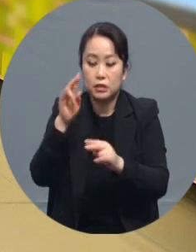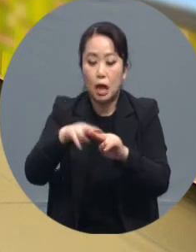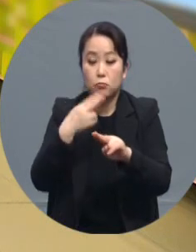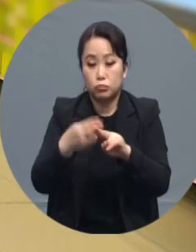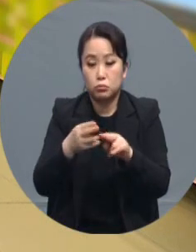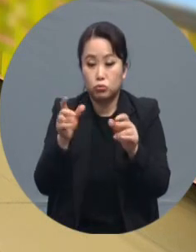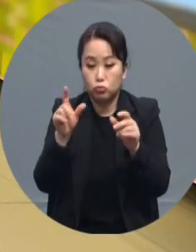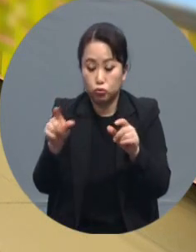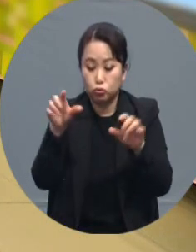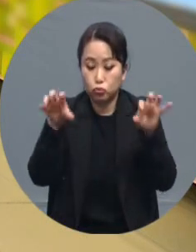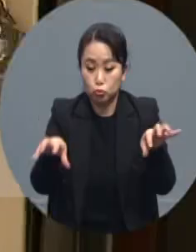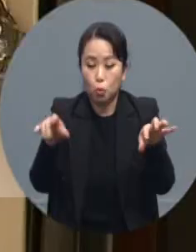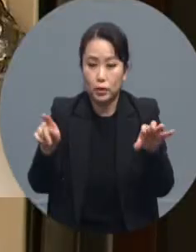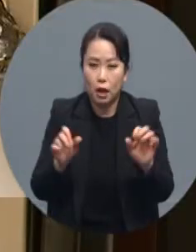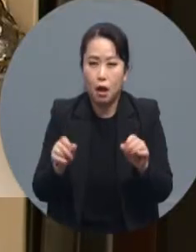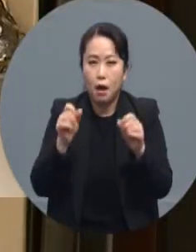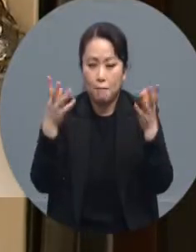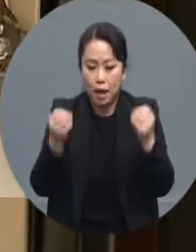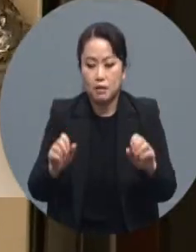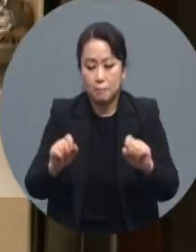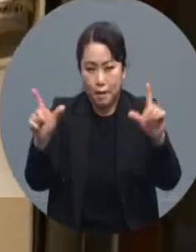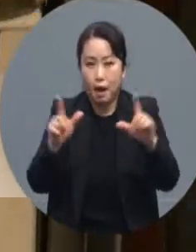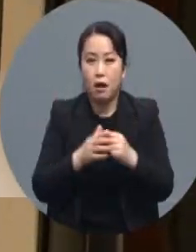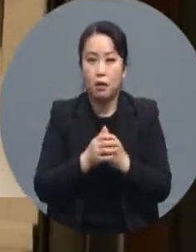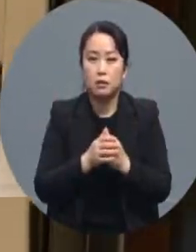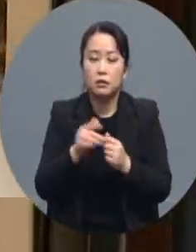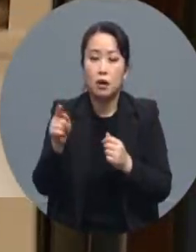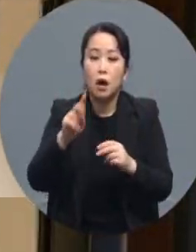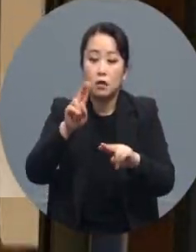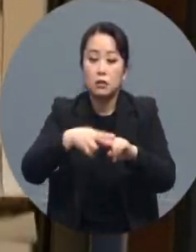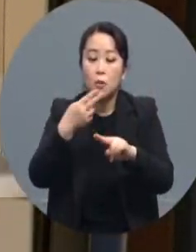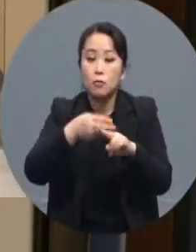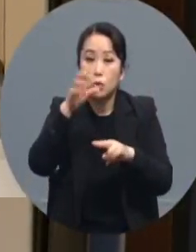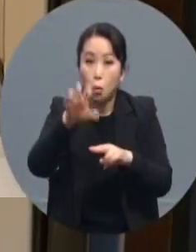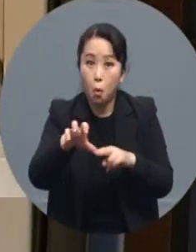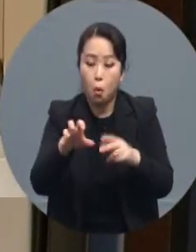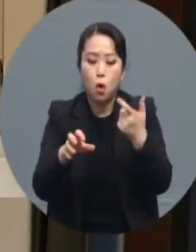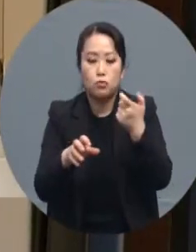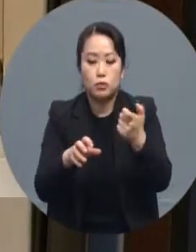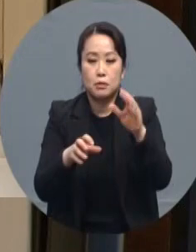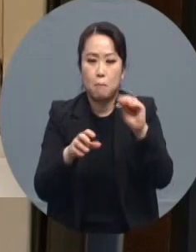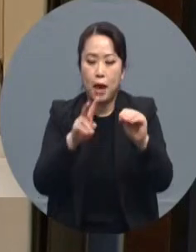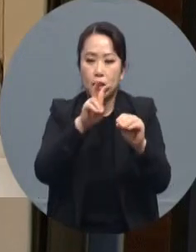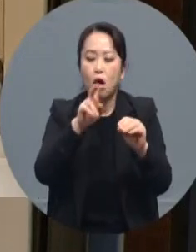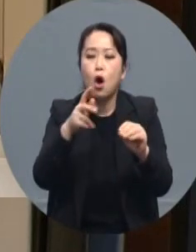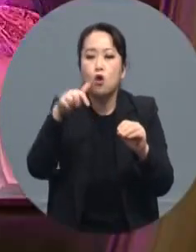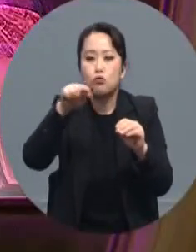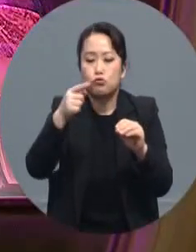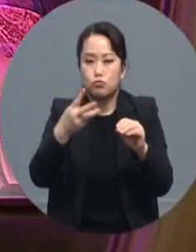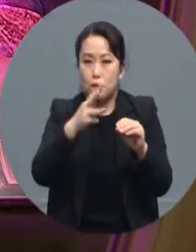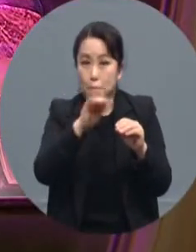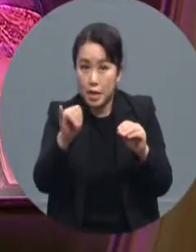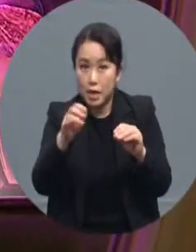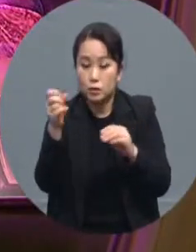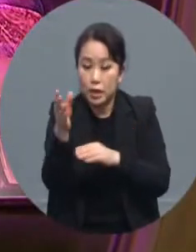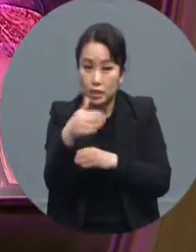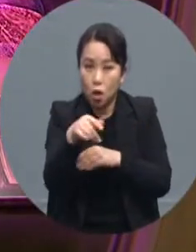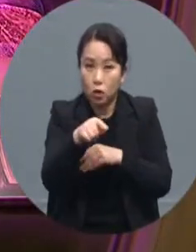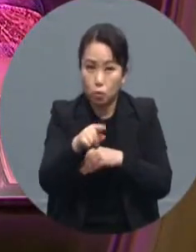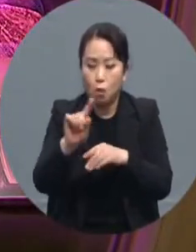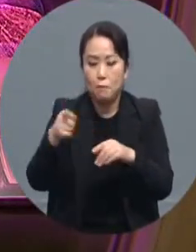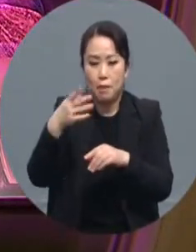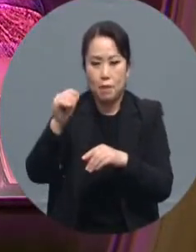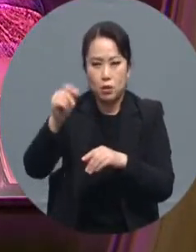시내 한 백화점 설 명절 선물 코너. 60만 원짜리 굴비와 100만 원이 넘는 쇠고기 세트가